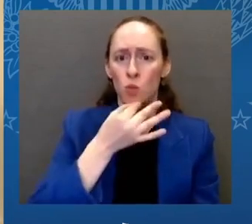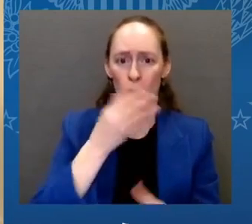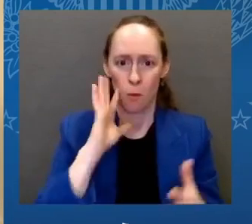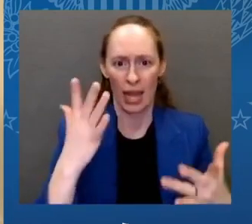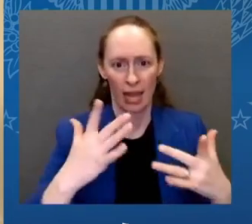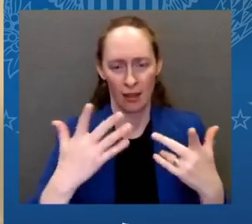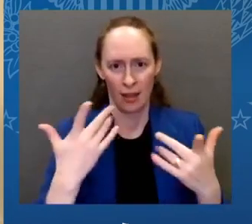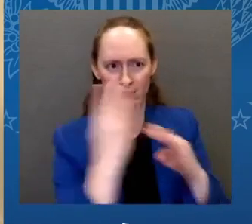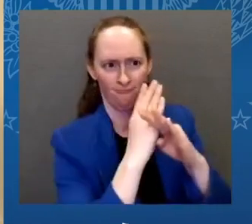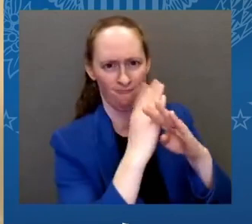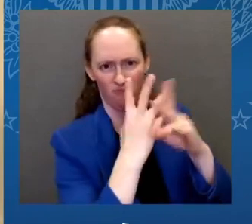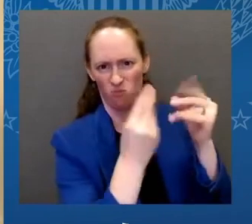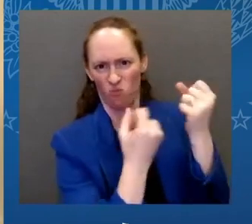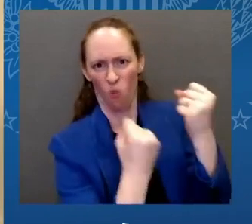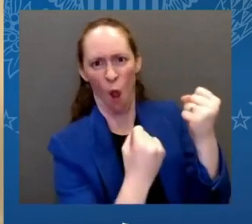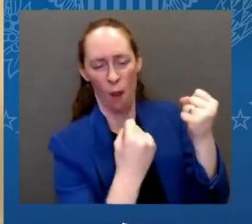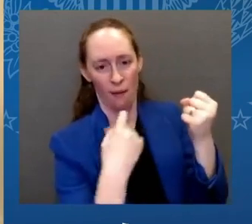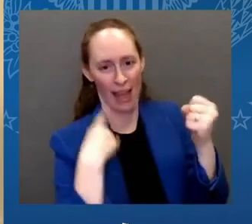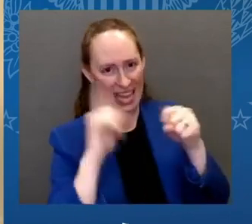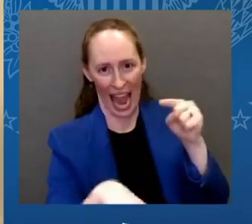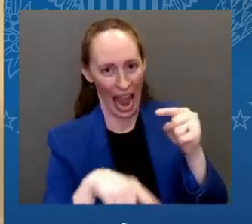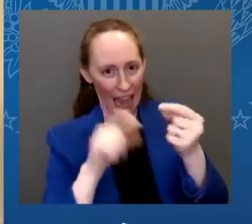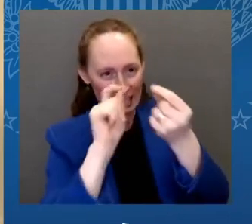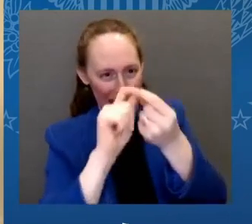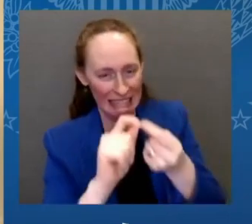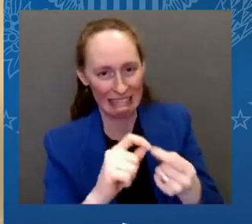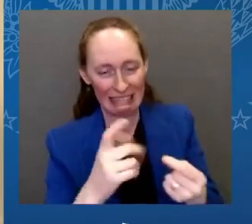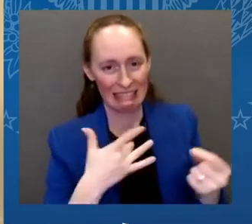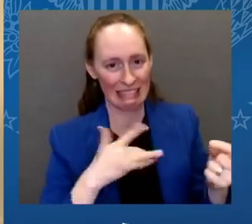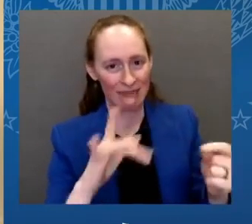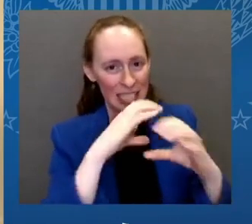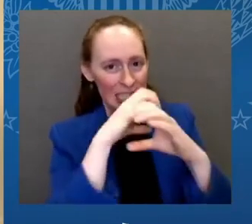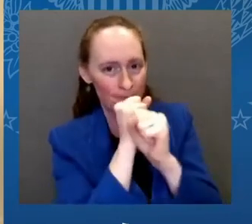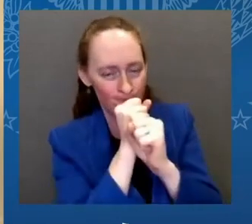президенту Байдену. Дякую за увагу. Слава Україні!